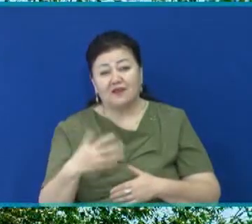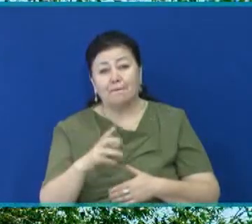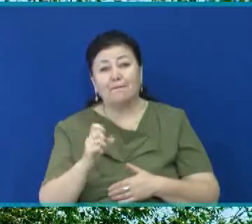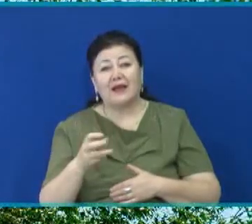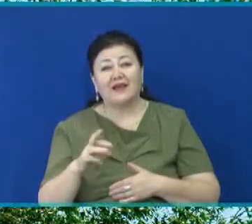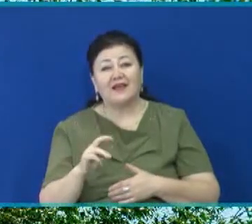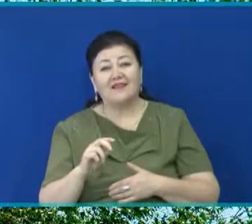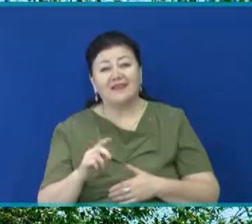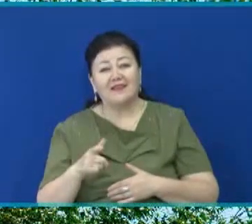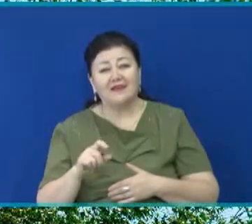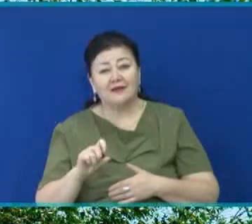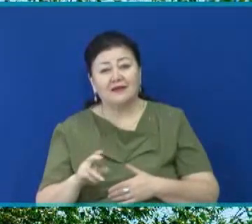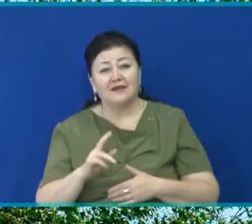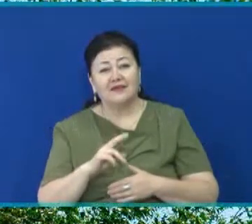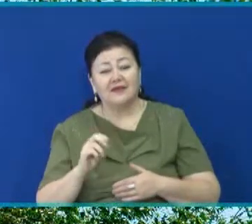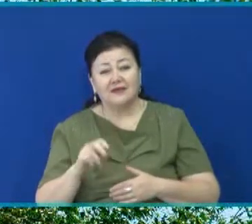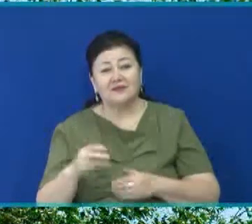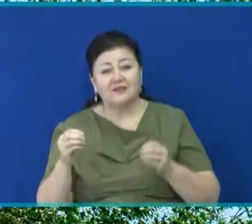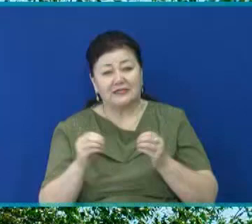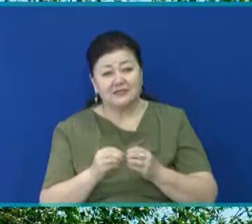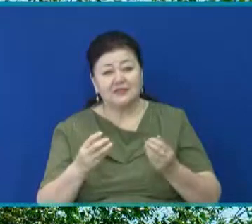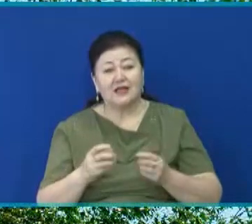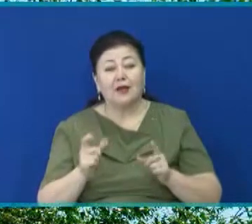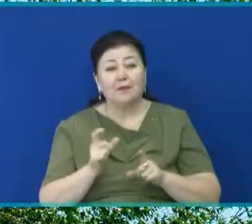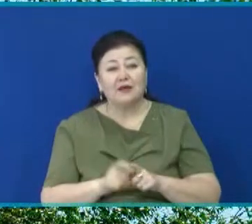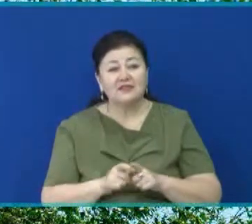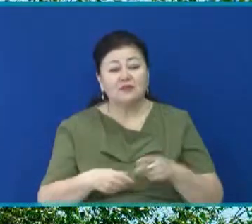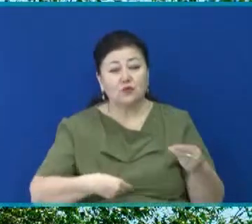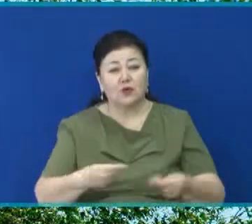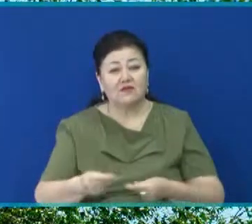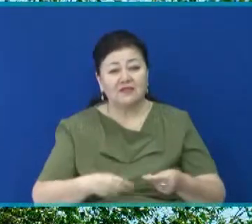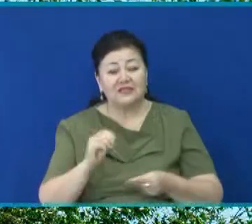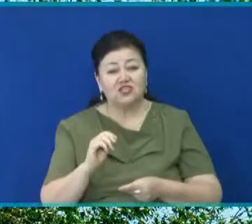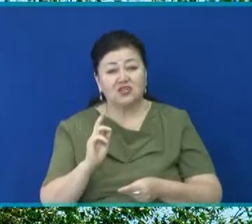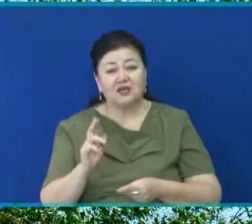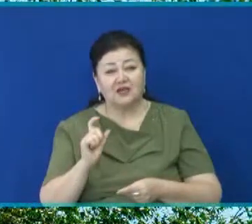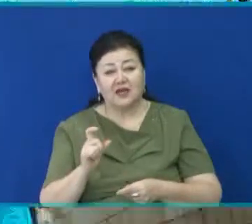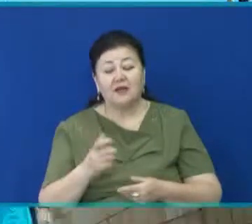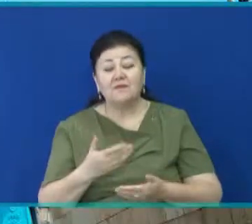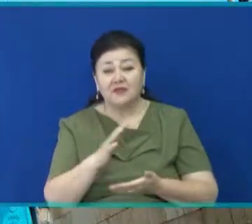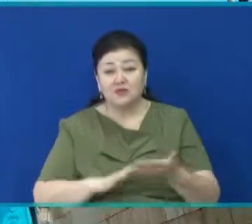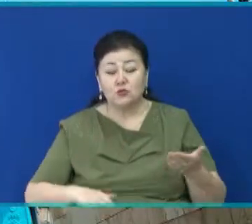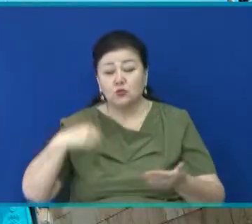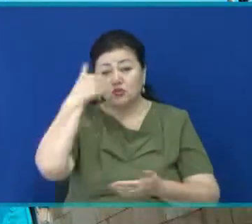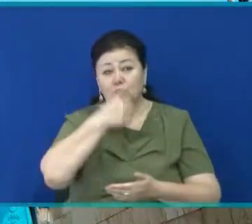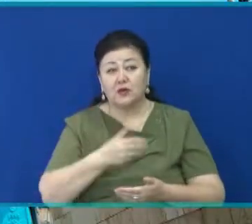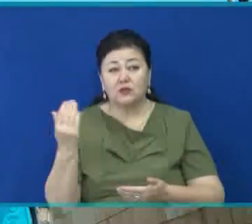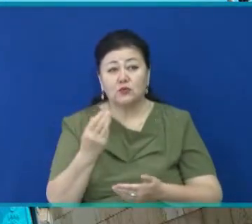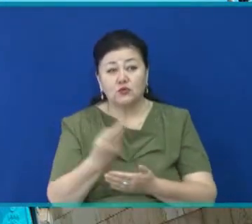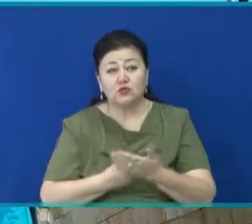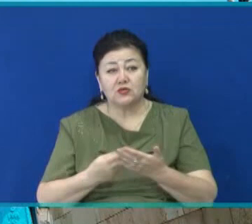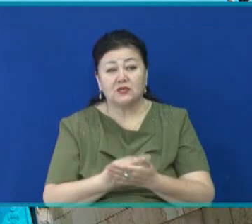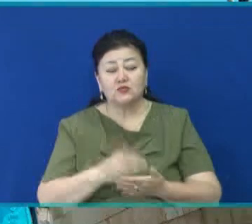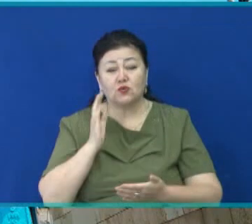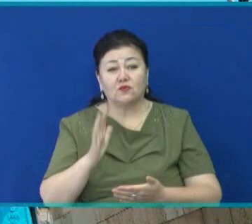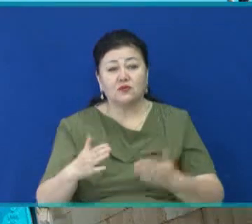Мангалик-Ель, 10. По словам руководителя отдела жилищной инспекции Дианы Шаяхметовой, в текущем году муралы будут нанесены еще на нескольких